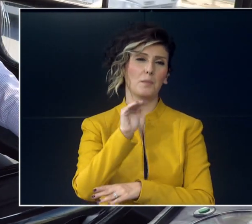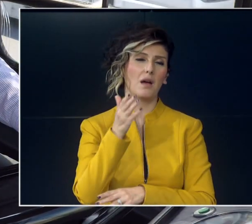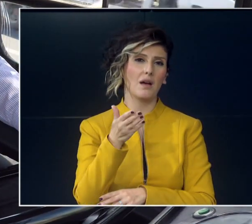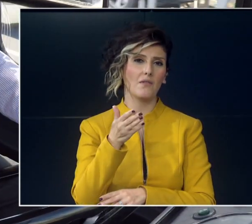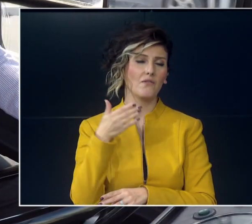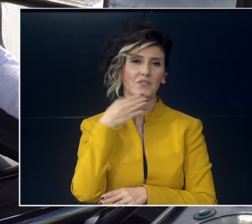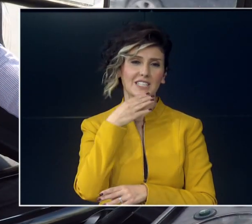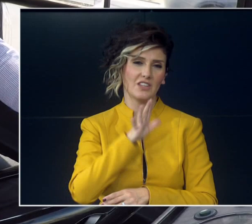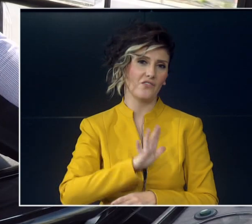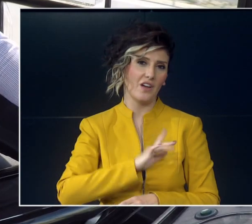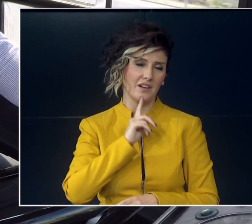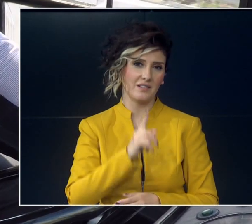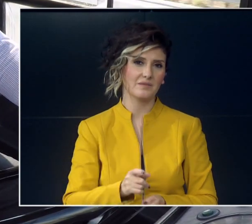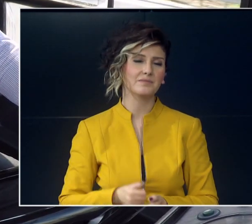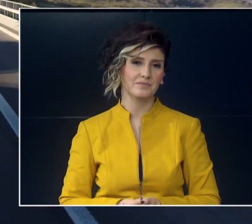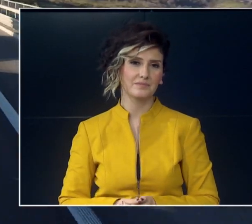fırsatı buluyor.